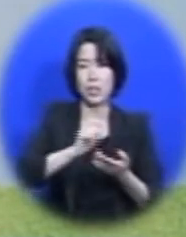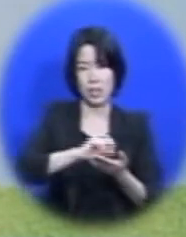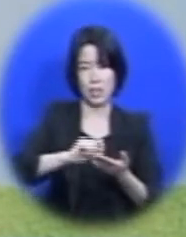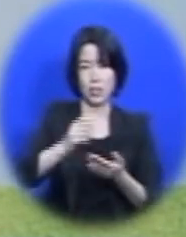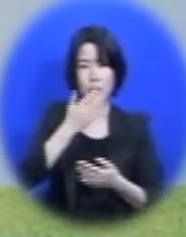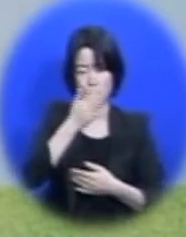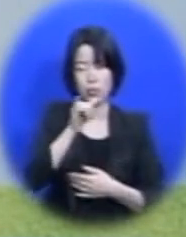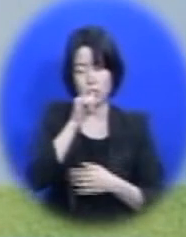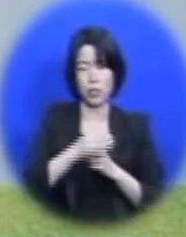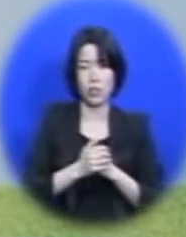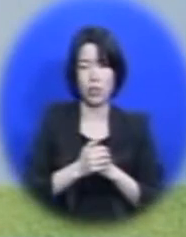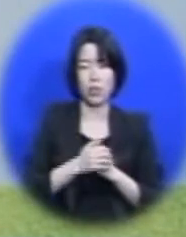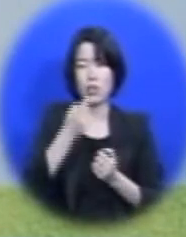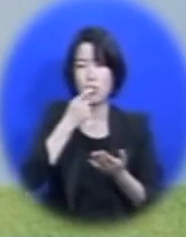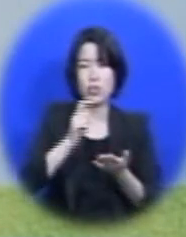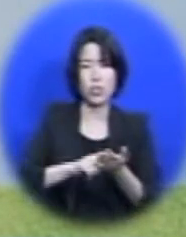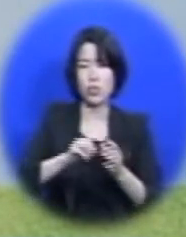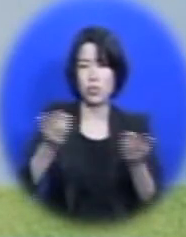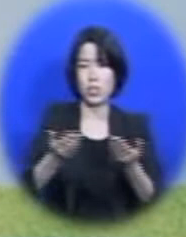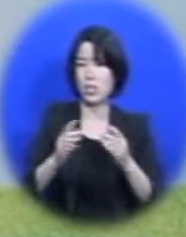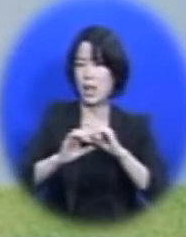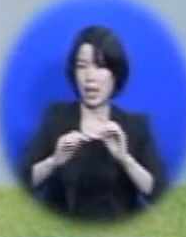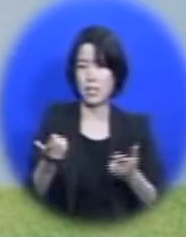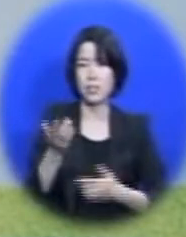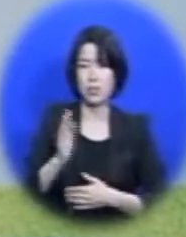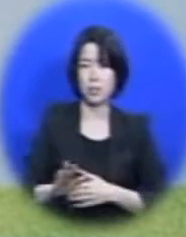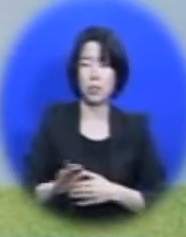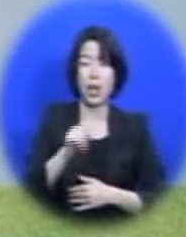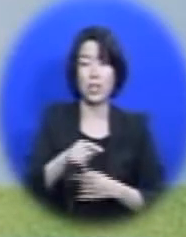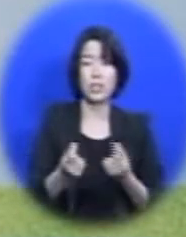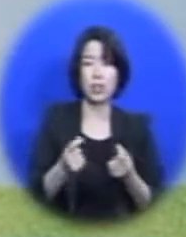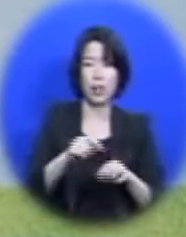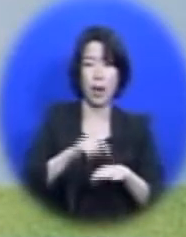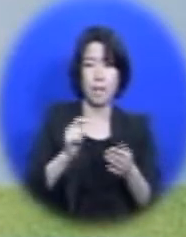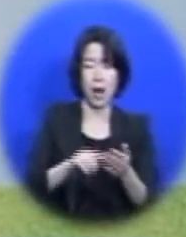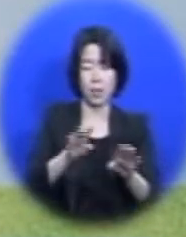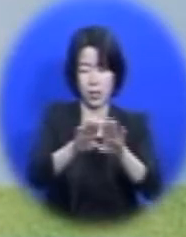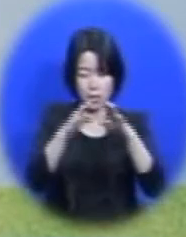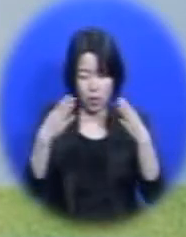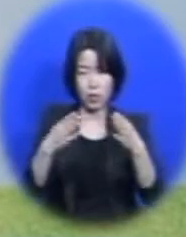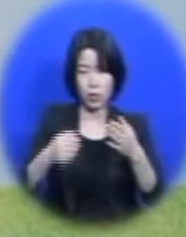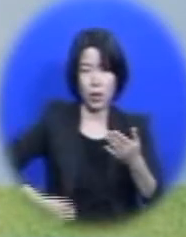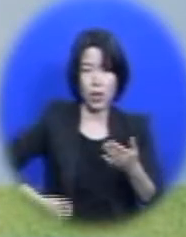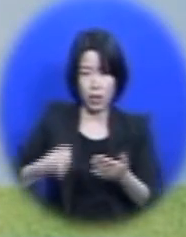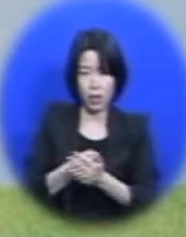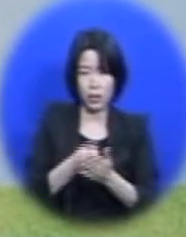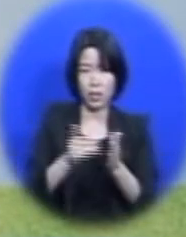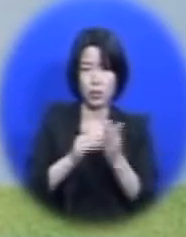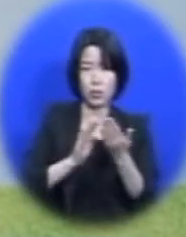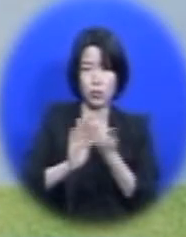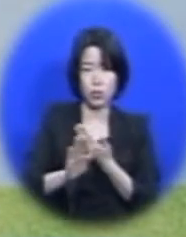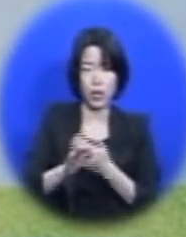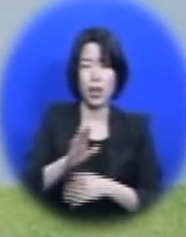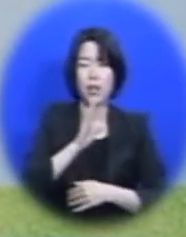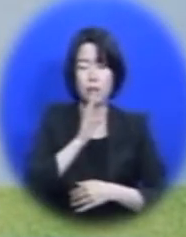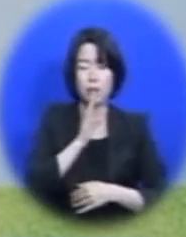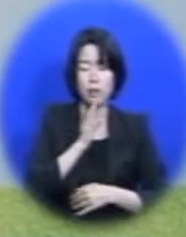있었어요. 쉬운 일이 아니었지만 그렇게 마음을 열기로 작정하고 난 다음에